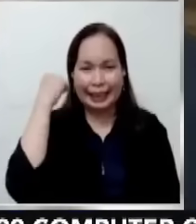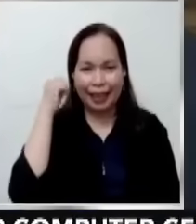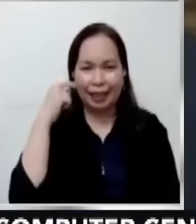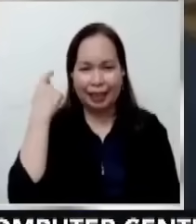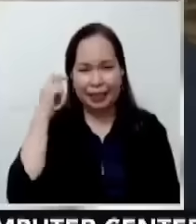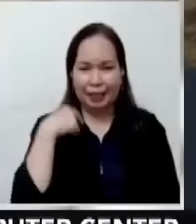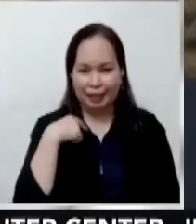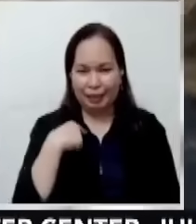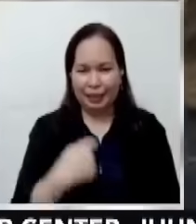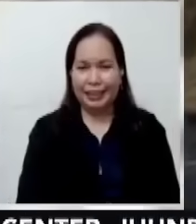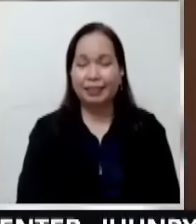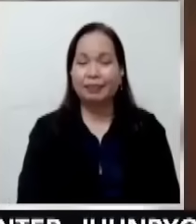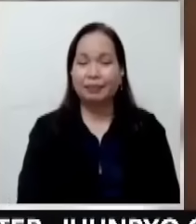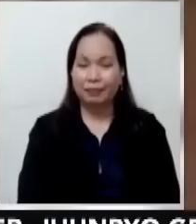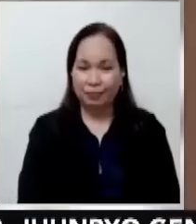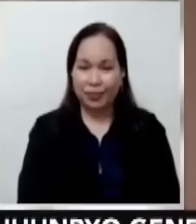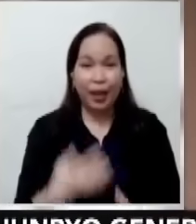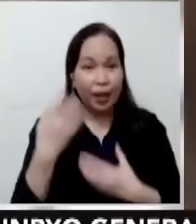happenings.